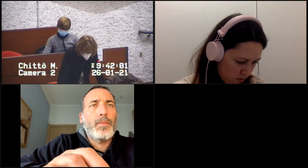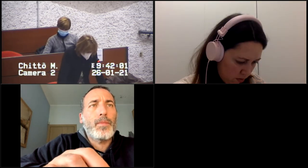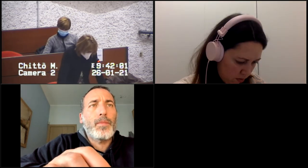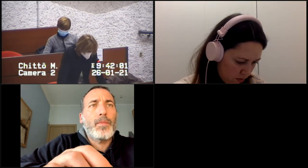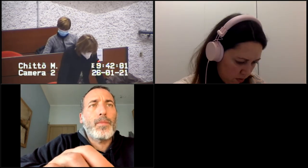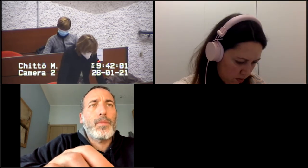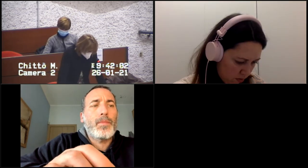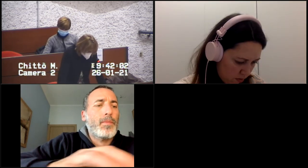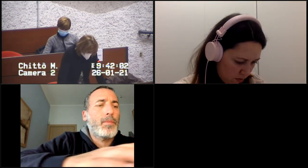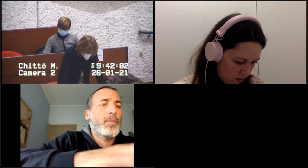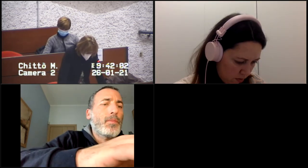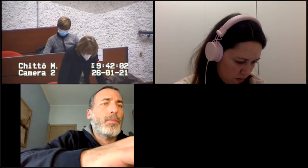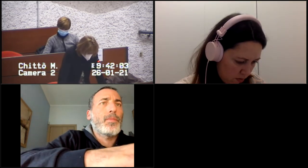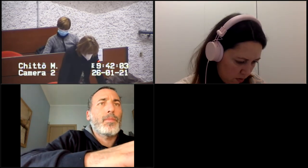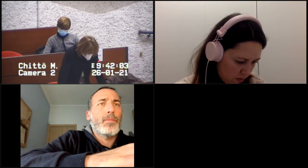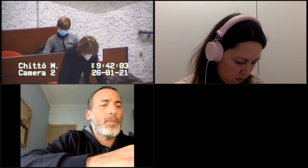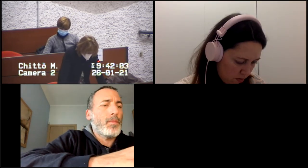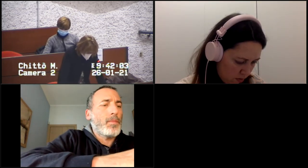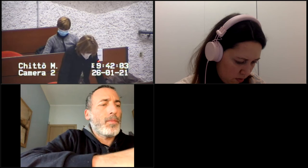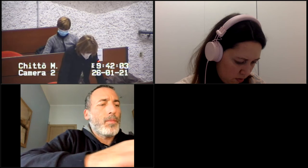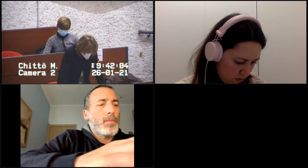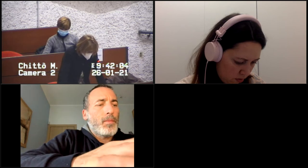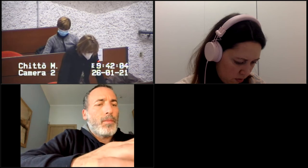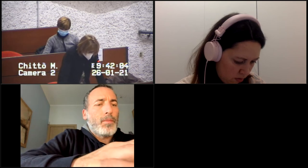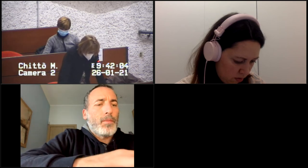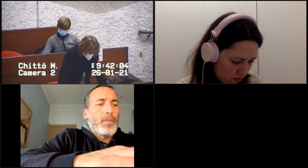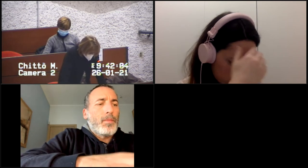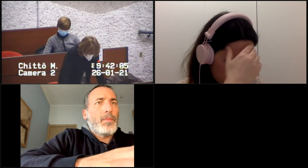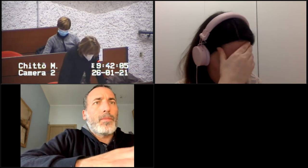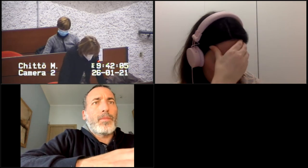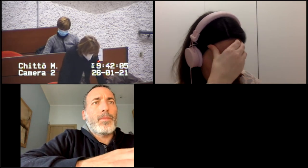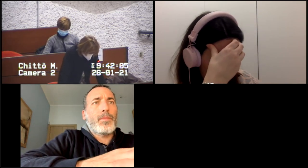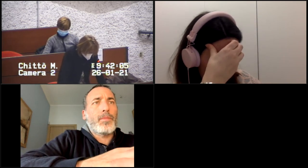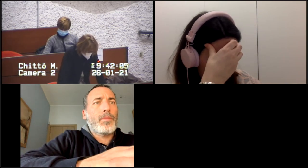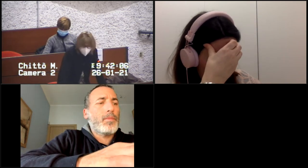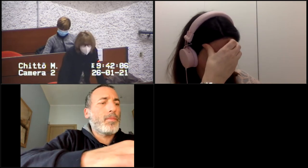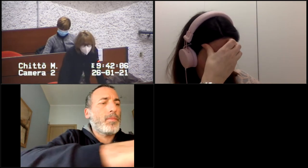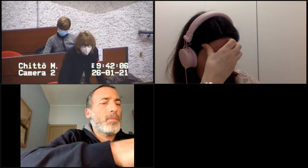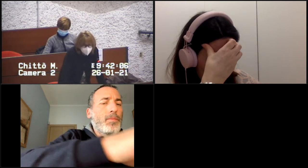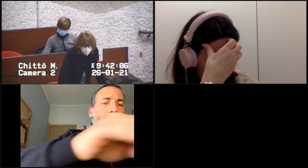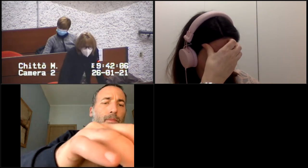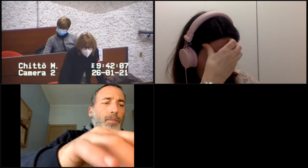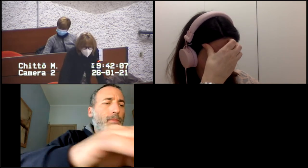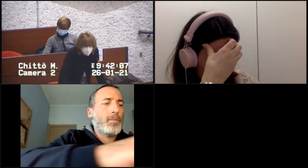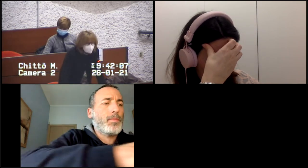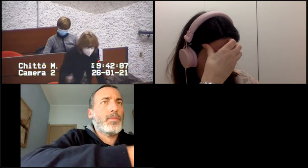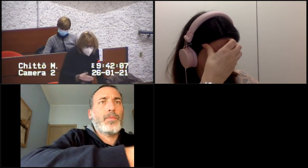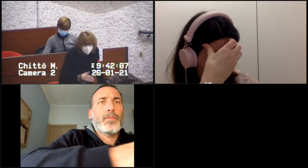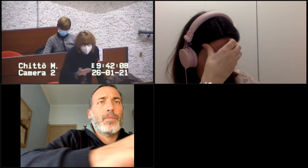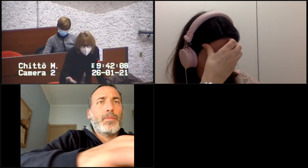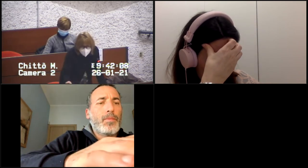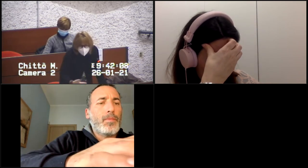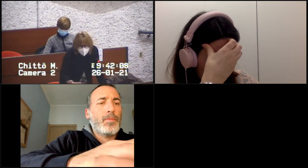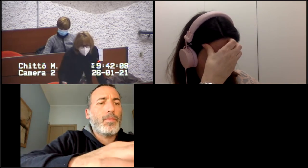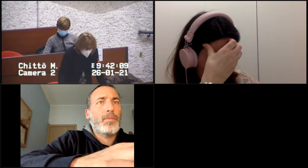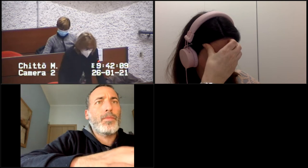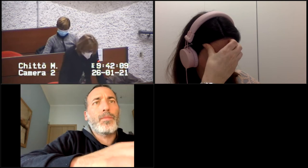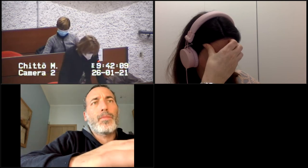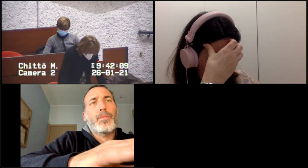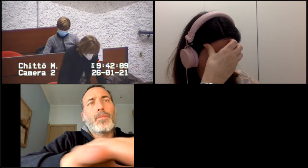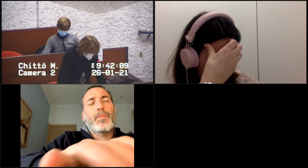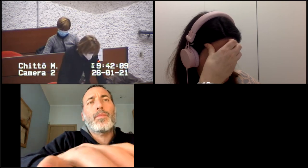quello regionale, utile per chi effettua investimenti immobiliari, ma non certo per i comuni. E infatti, come dire, siamo